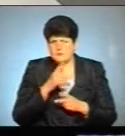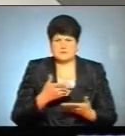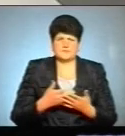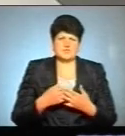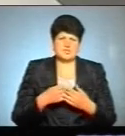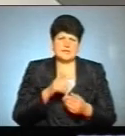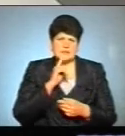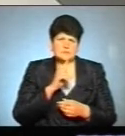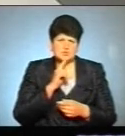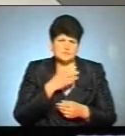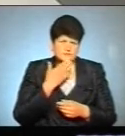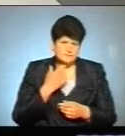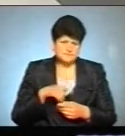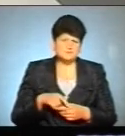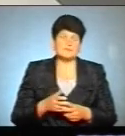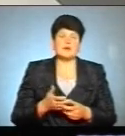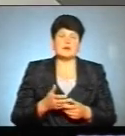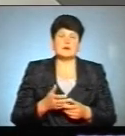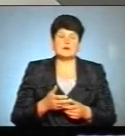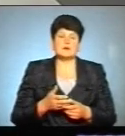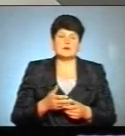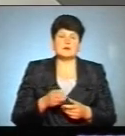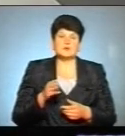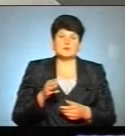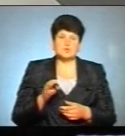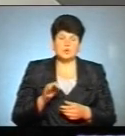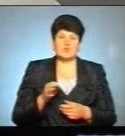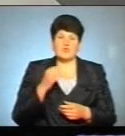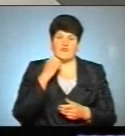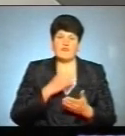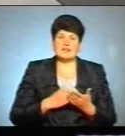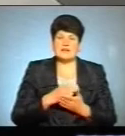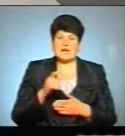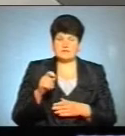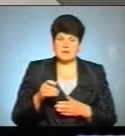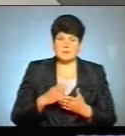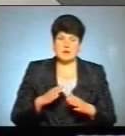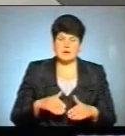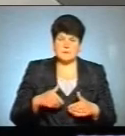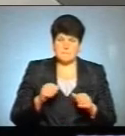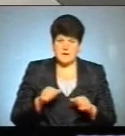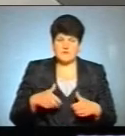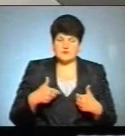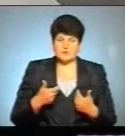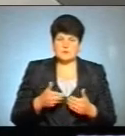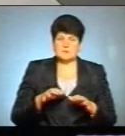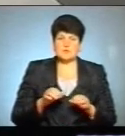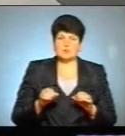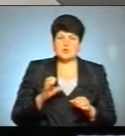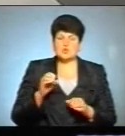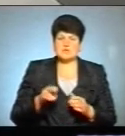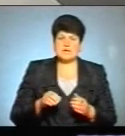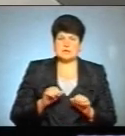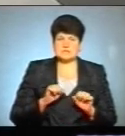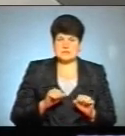тимчасова відсутність, так як я говорив, то ветеран війни має право звернутися до місцевого управління соціального захисту за